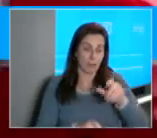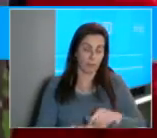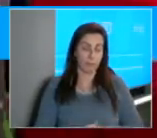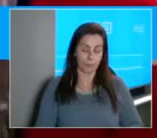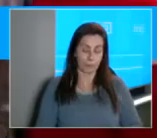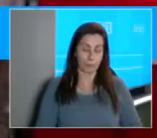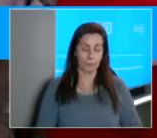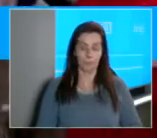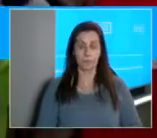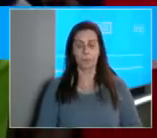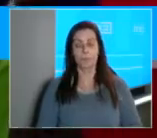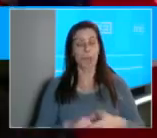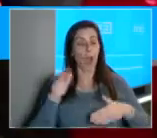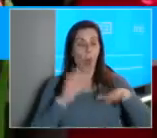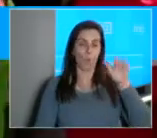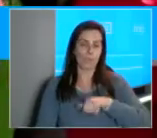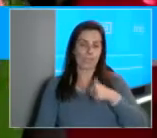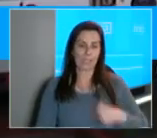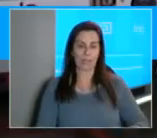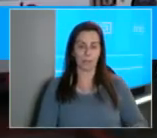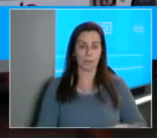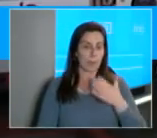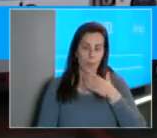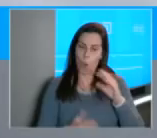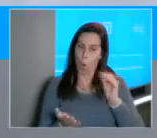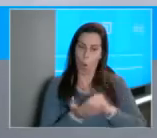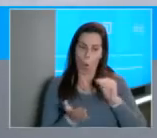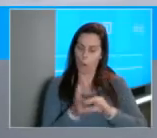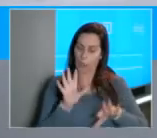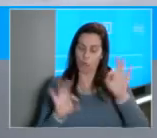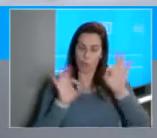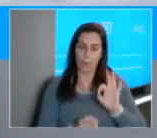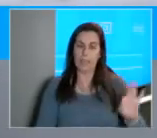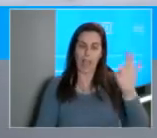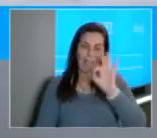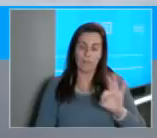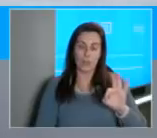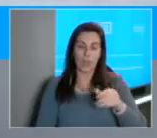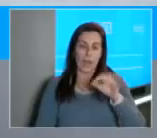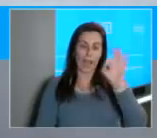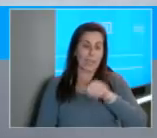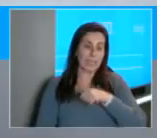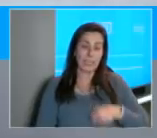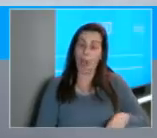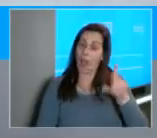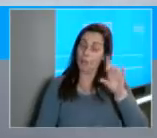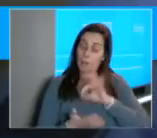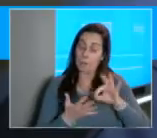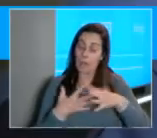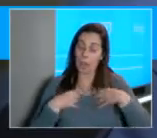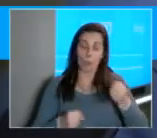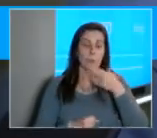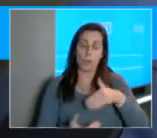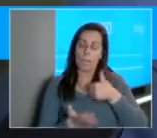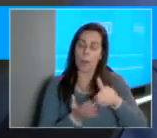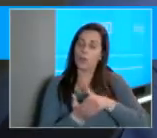כ-35,000 בני אדם, רובם בסין. בישראל עדיין לא התגלה אף נשא של הקורונה, אבל במשרד הבריאות